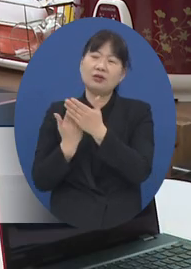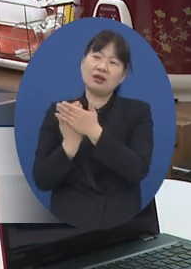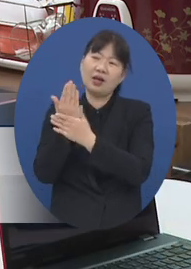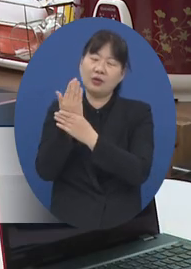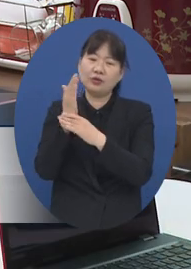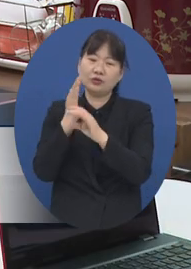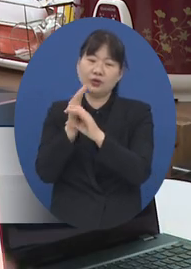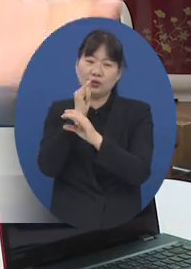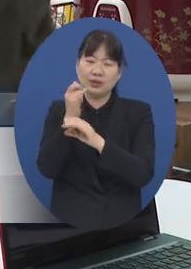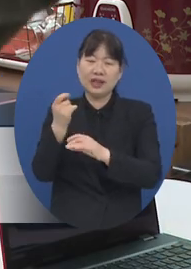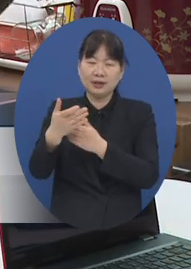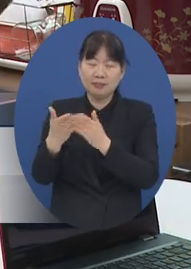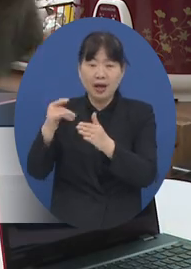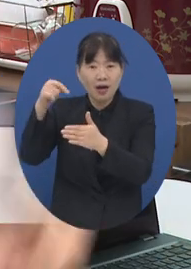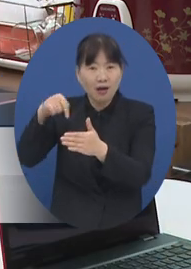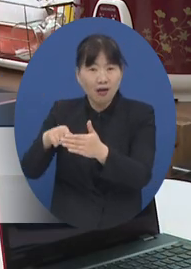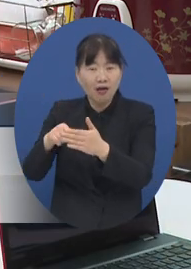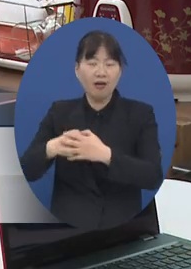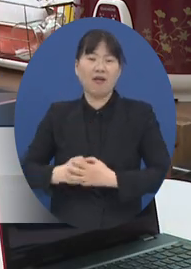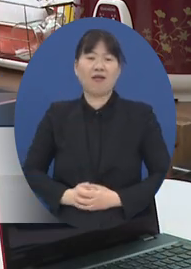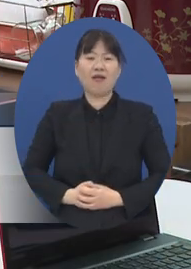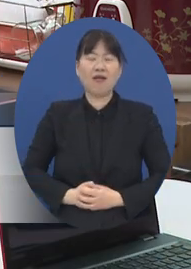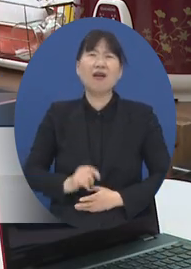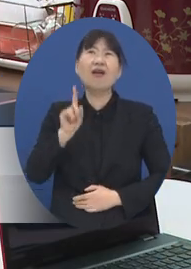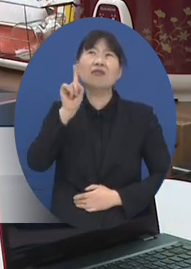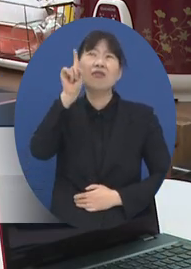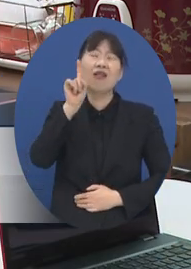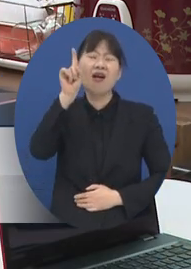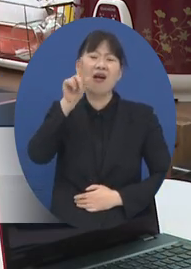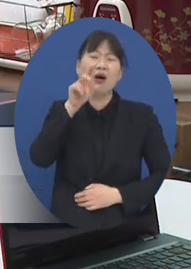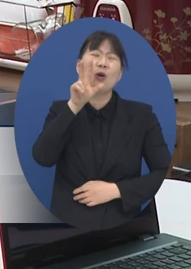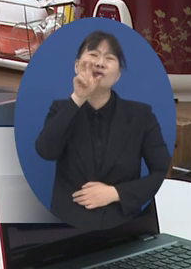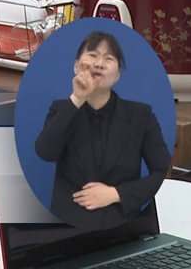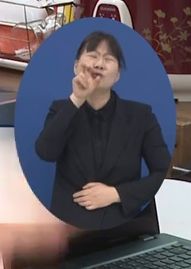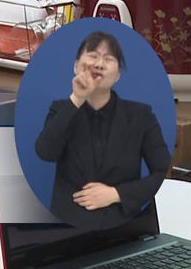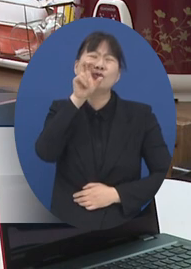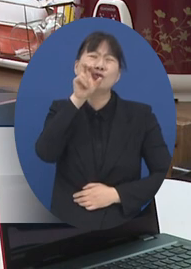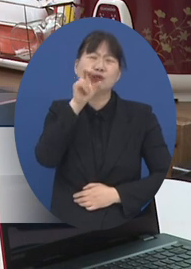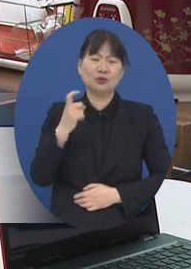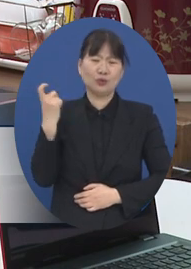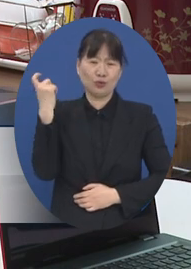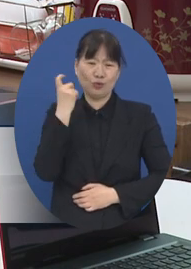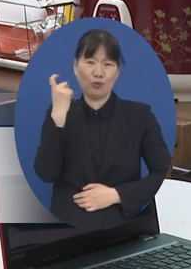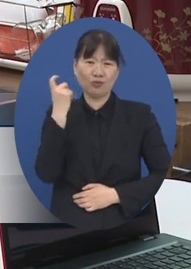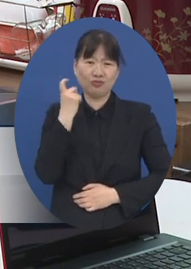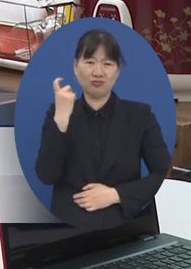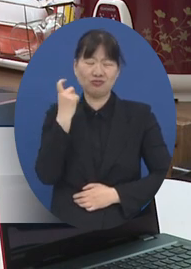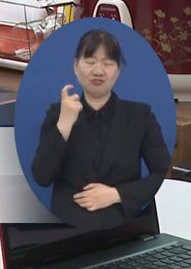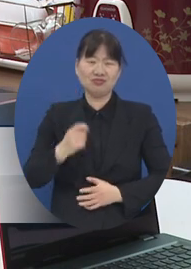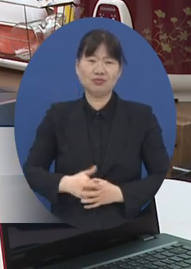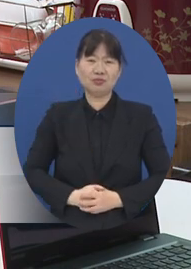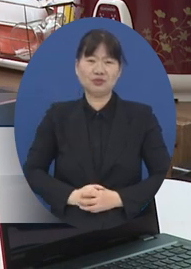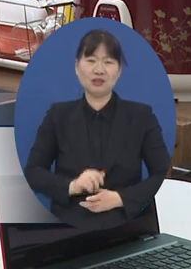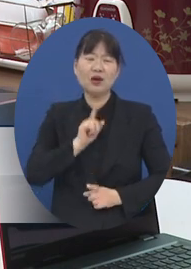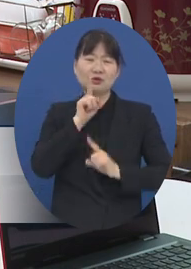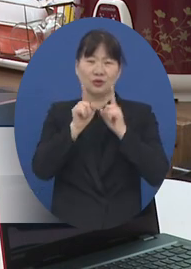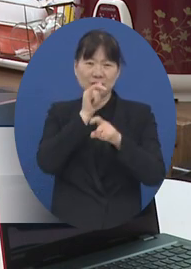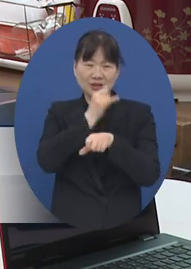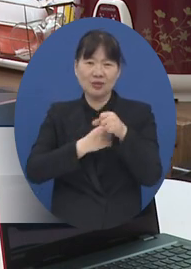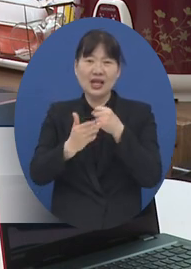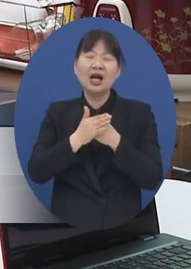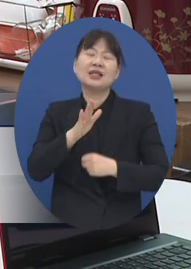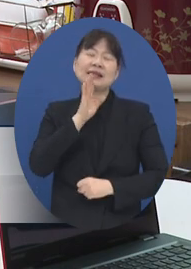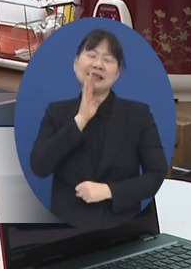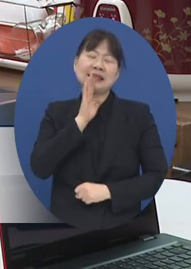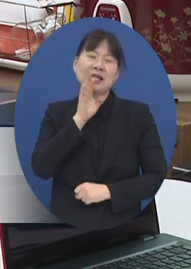시작하고 특별히 작은방에 그 어 천장에 쥐가 다닌 쓴다고 이제 친구들이